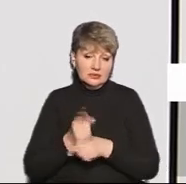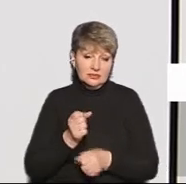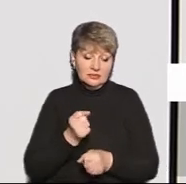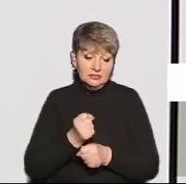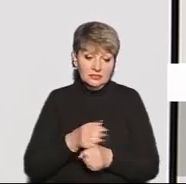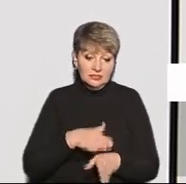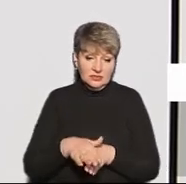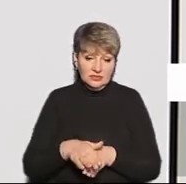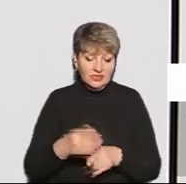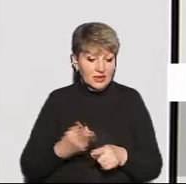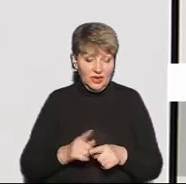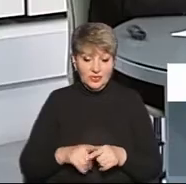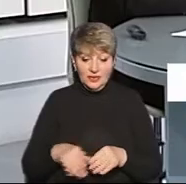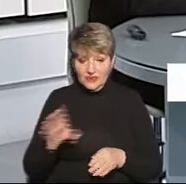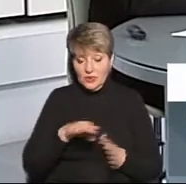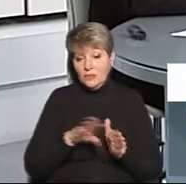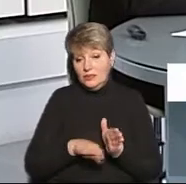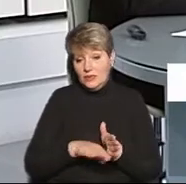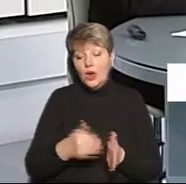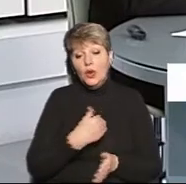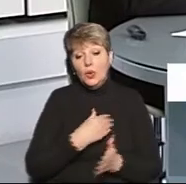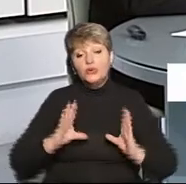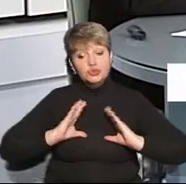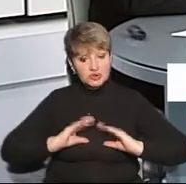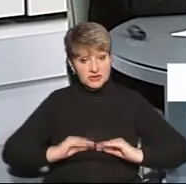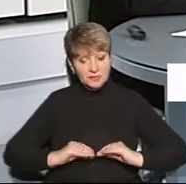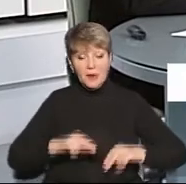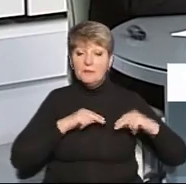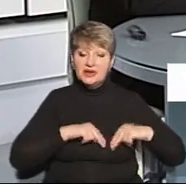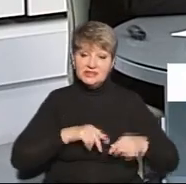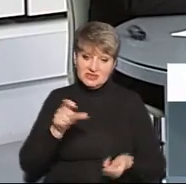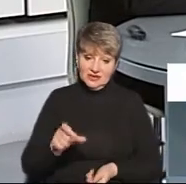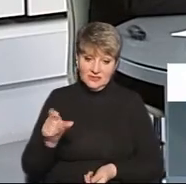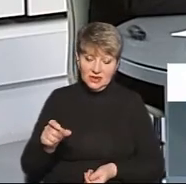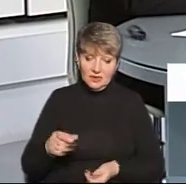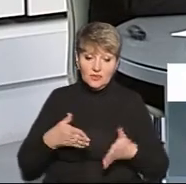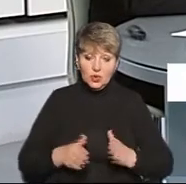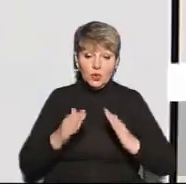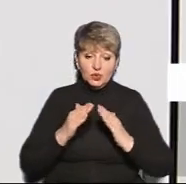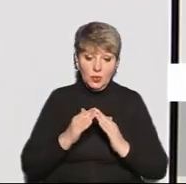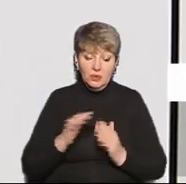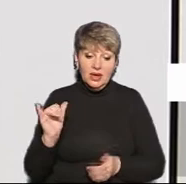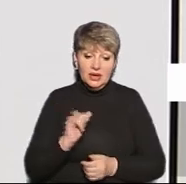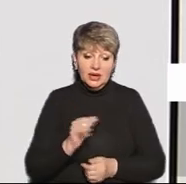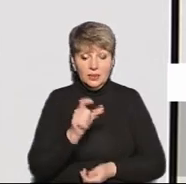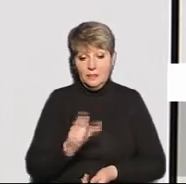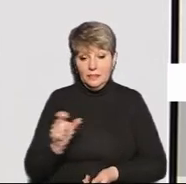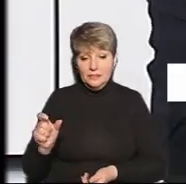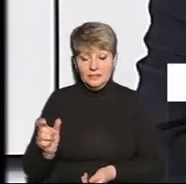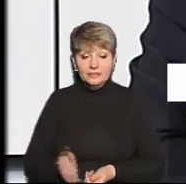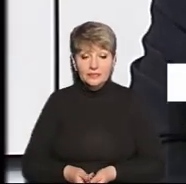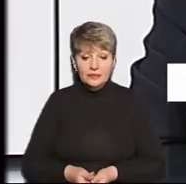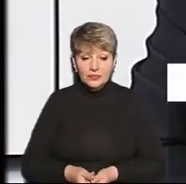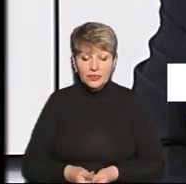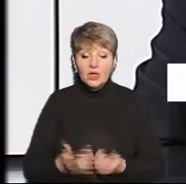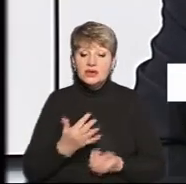глузд абсолютно має перемогти. Тому я хочу заспокоїти перш за все працівників пологового будинку і пацієнтів.